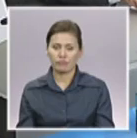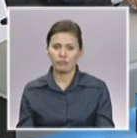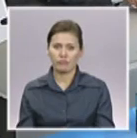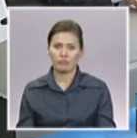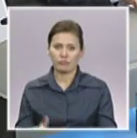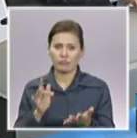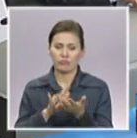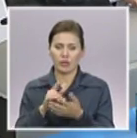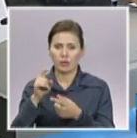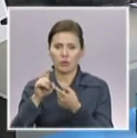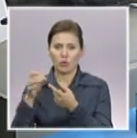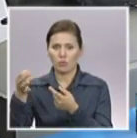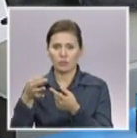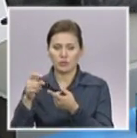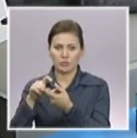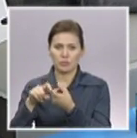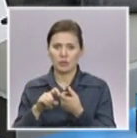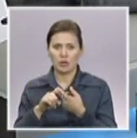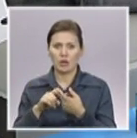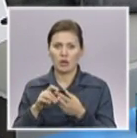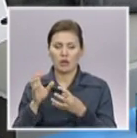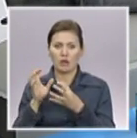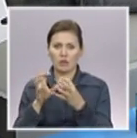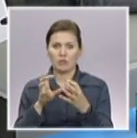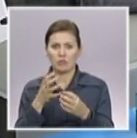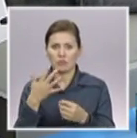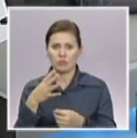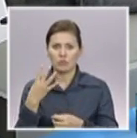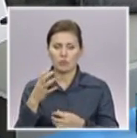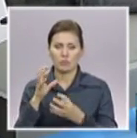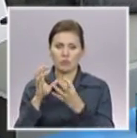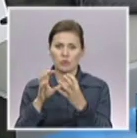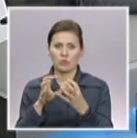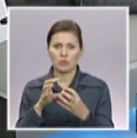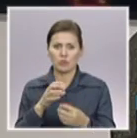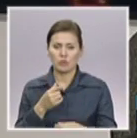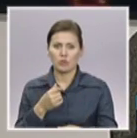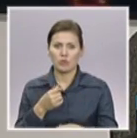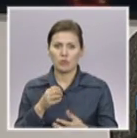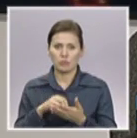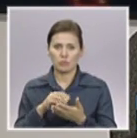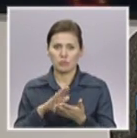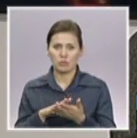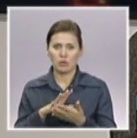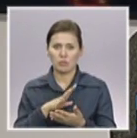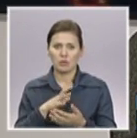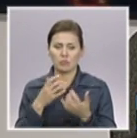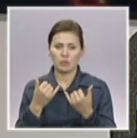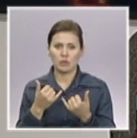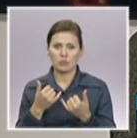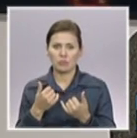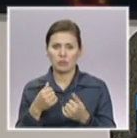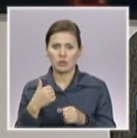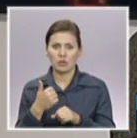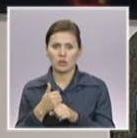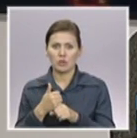қалаға қатынайтын облыстан қаншалықты? 54-ші маршрутты енді мен жазып алдым, мен ол